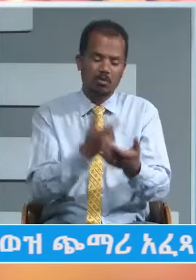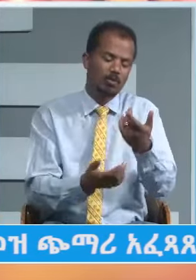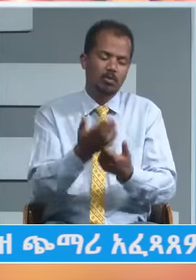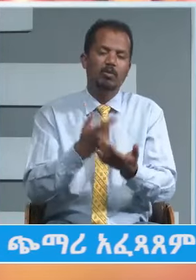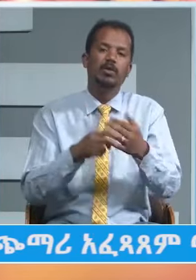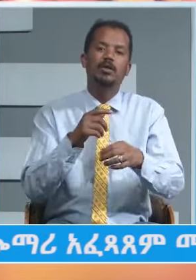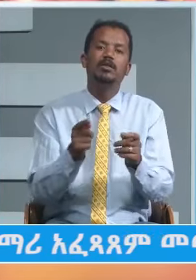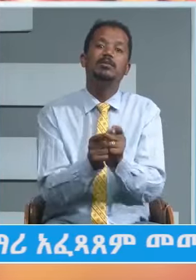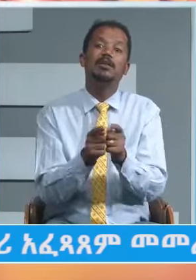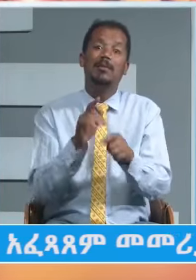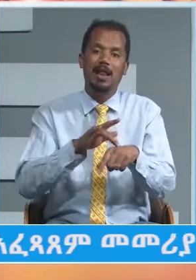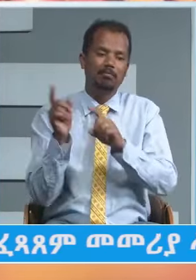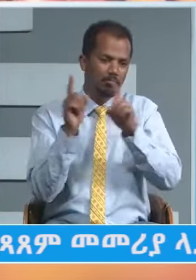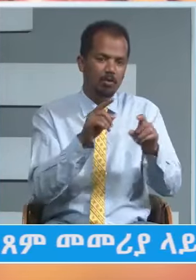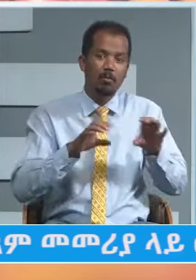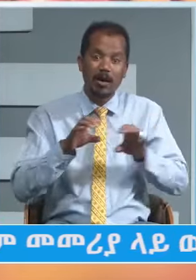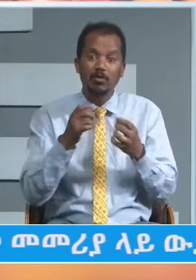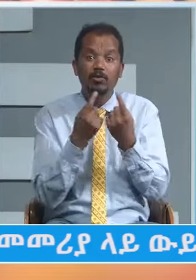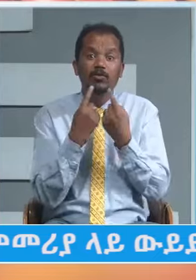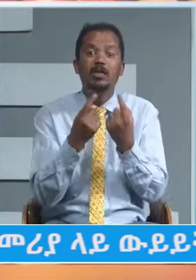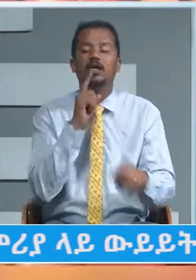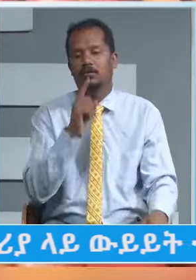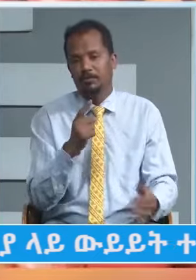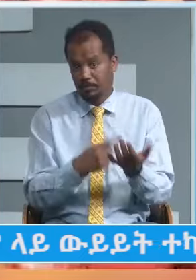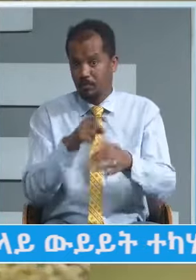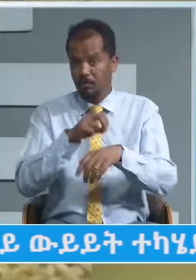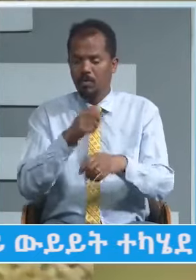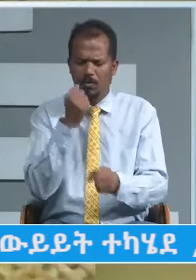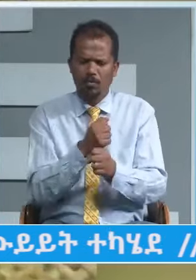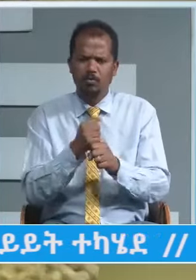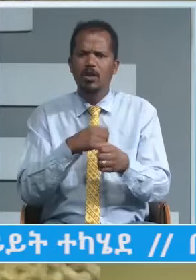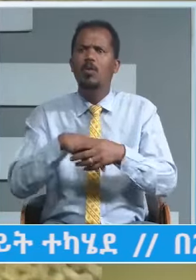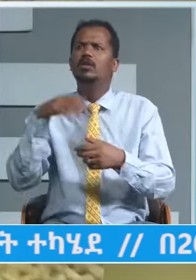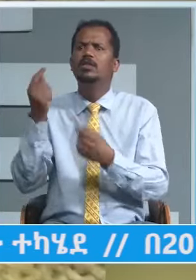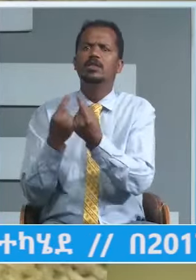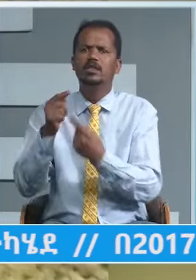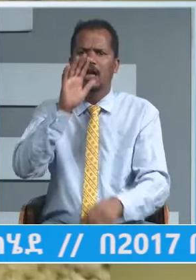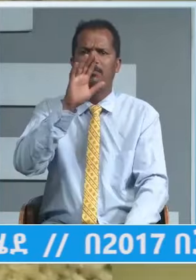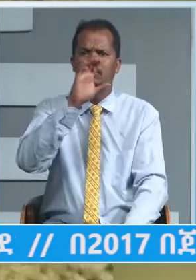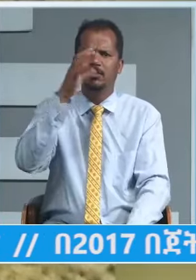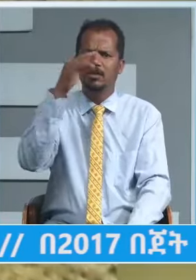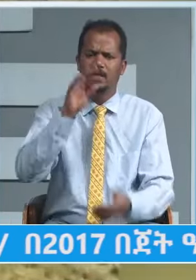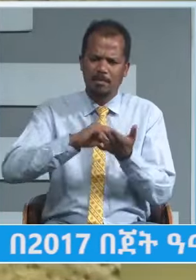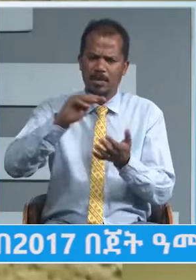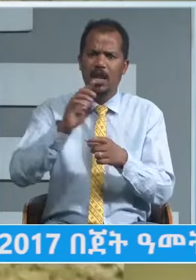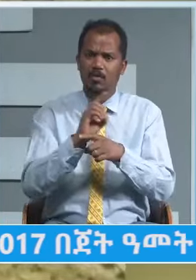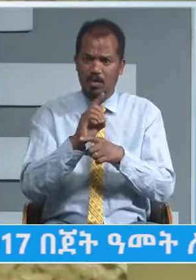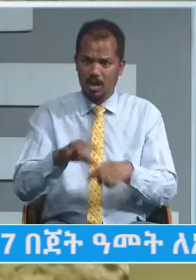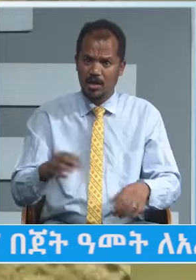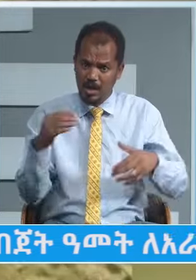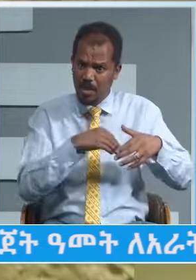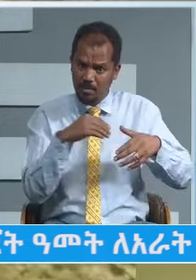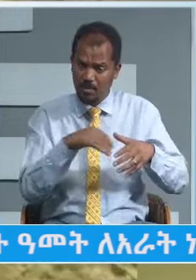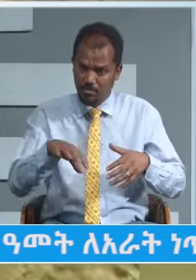ውይይት ባደረጉበት መድረክ ላይ ተገኝተው ባደረጉት ንግግር ነው። በዚህ ወቅትም ከቡና ወጪ ንግድ ብቻ 519 ሚሊዮን ዶላር